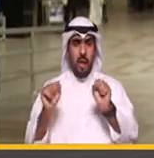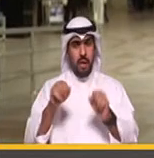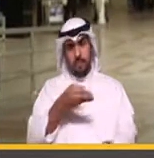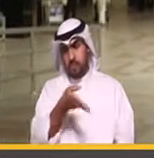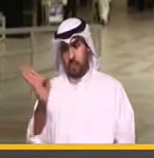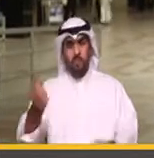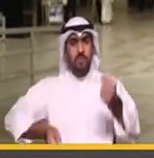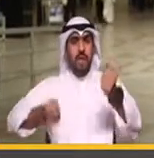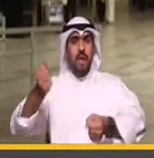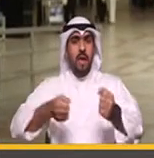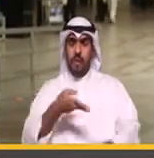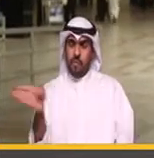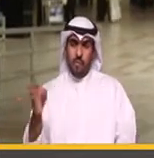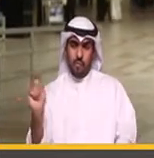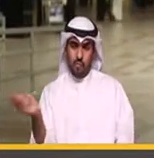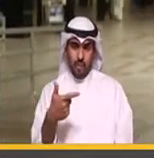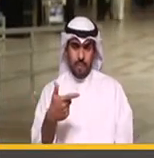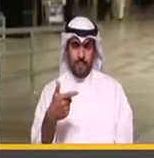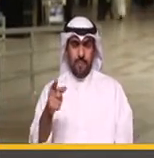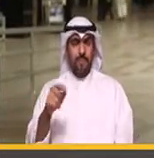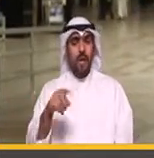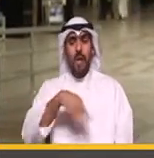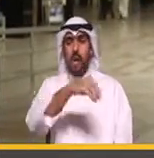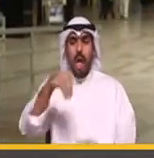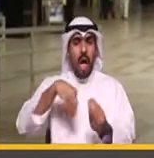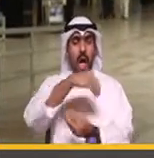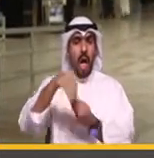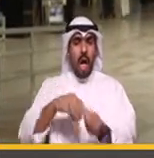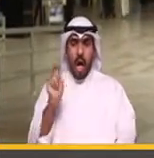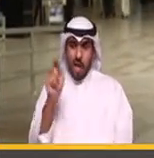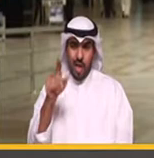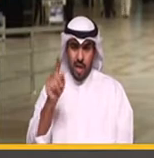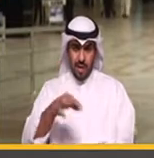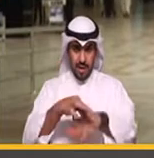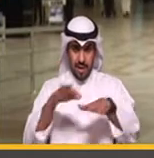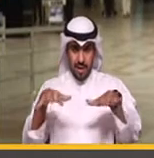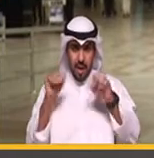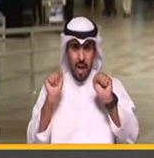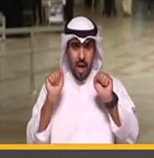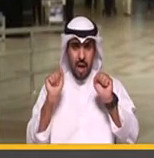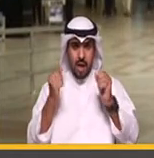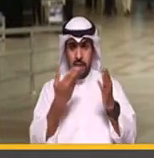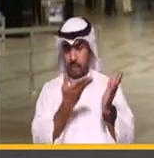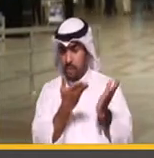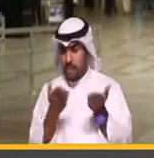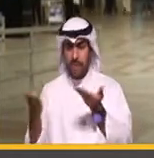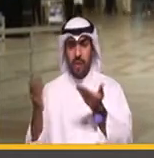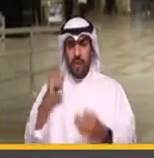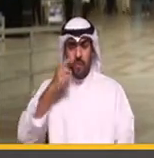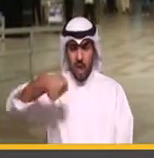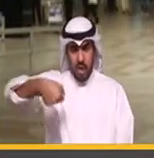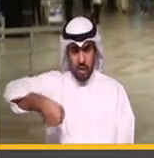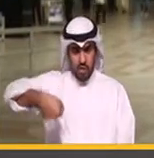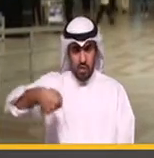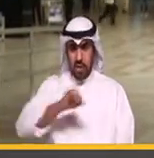حق الحجاج يتم استلام العفش والحقائب في منطقة الشحن